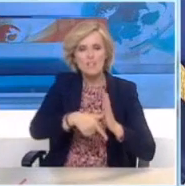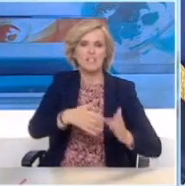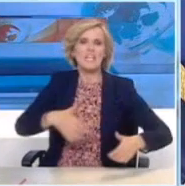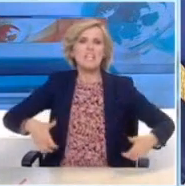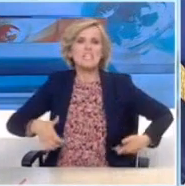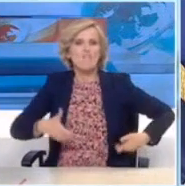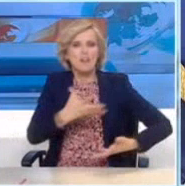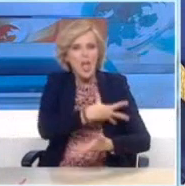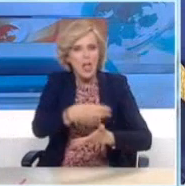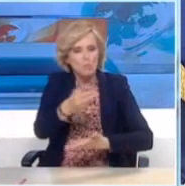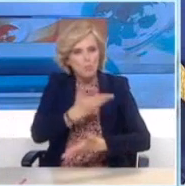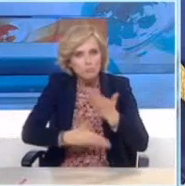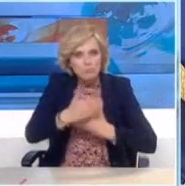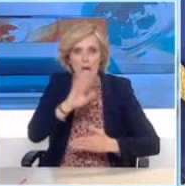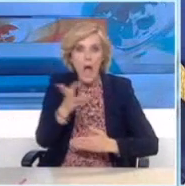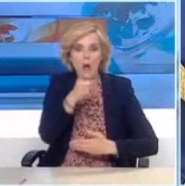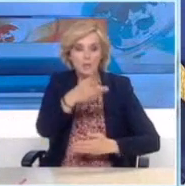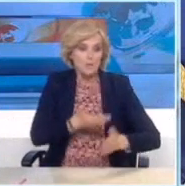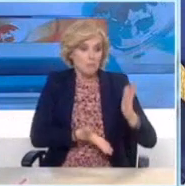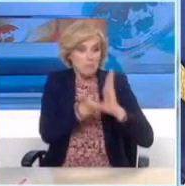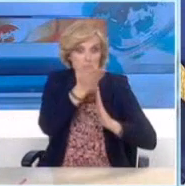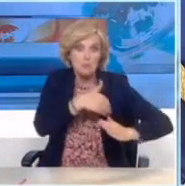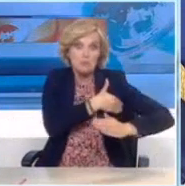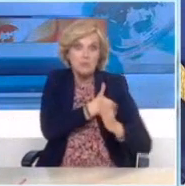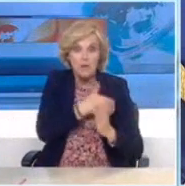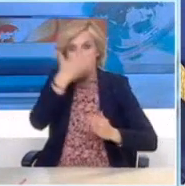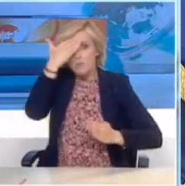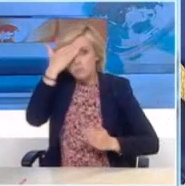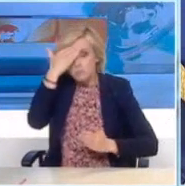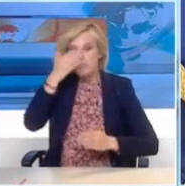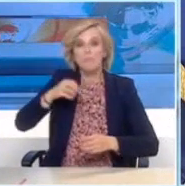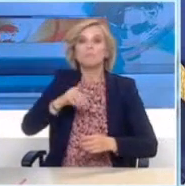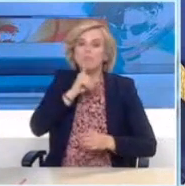εμφανίζουν επιδείνωση των συμπτωμάτων τους, παρόλο το γεγονός ότι είναι ήπιοι, όπως λέμε και για τη γρήπη.